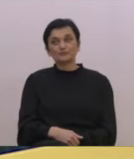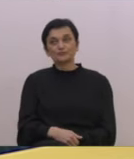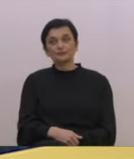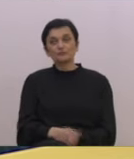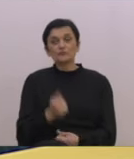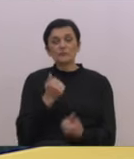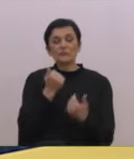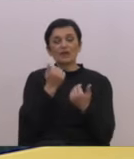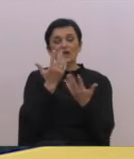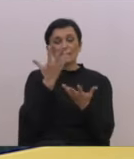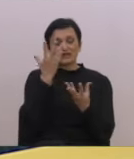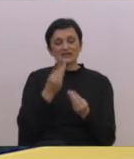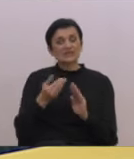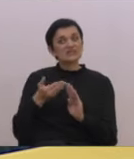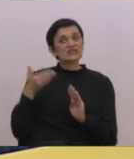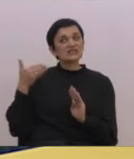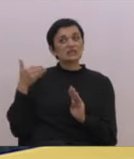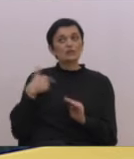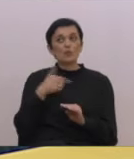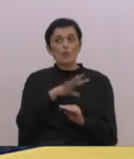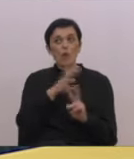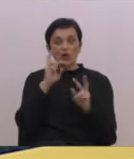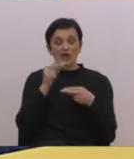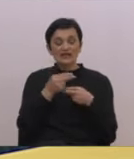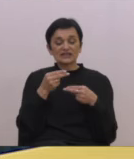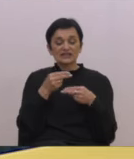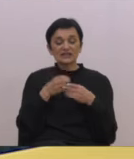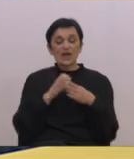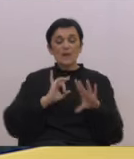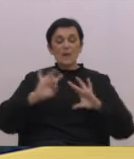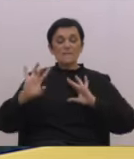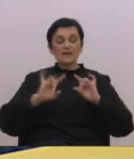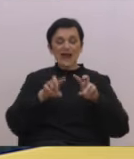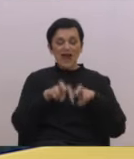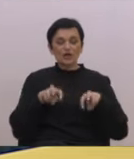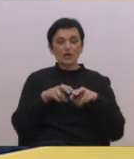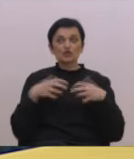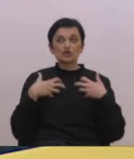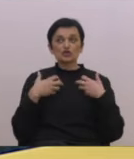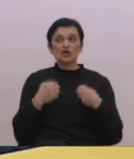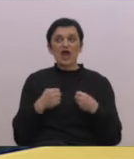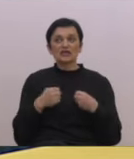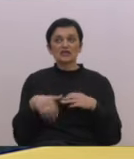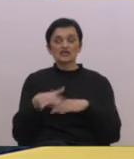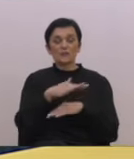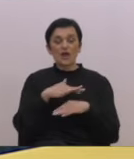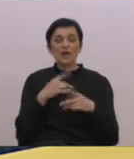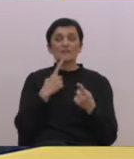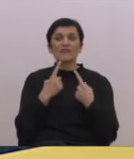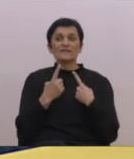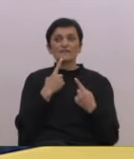რამდენიმე დღის წინ მე მქონდა თემატური მოკვლევის პრეზენტაცია, მაგალითად ჯანდაცვის სფეროში, სადაც